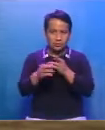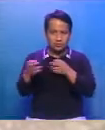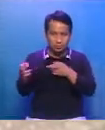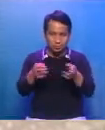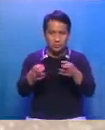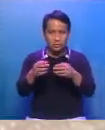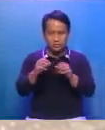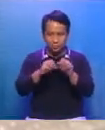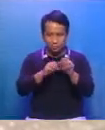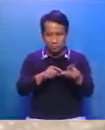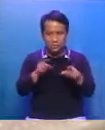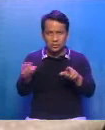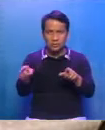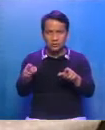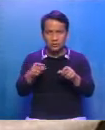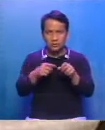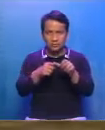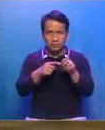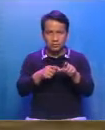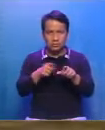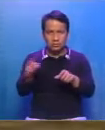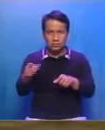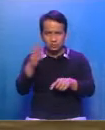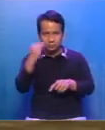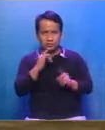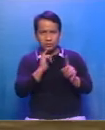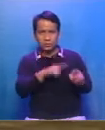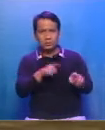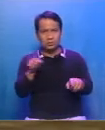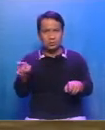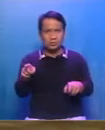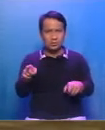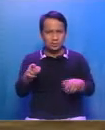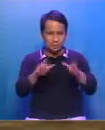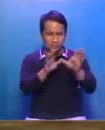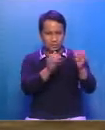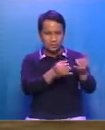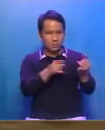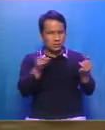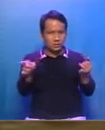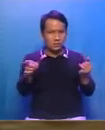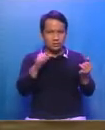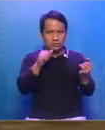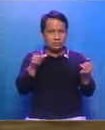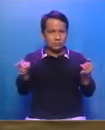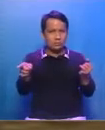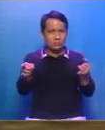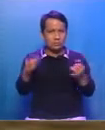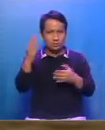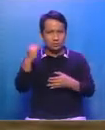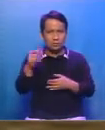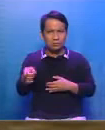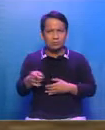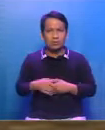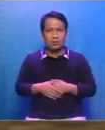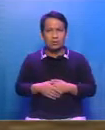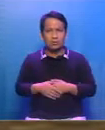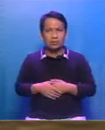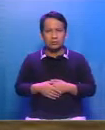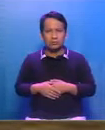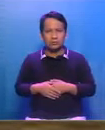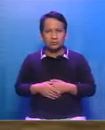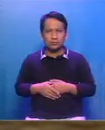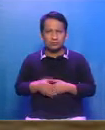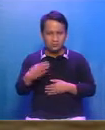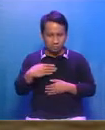condition. Nagtataka nga ako bakit siya sumasagot eh. Ang dapat sumasagot yung korporasyon. Hindi naman siya, bakit siya sumasagot? Bakit